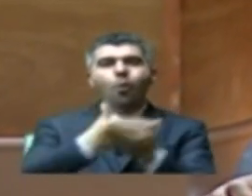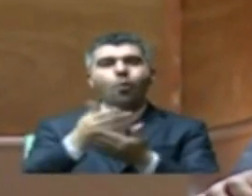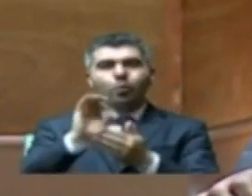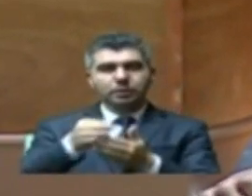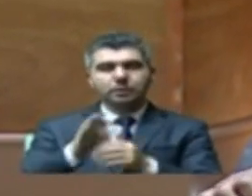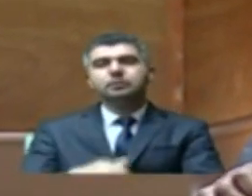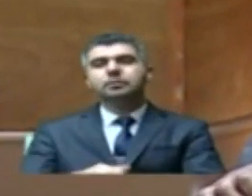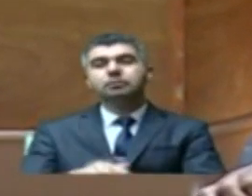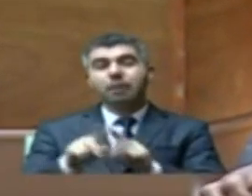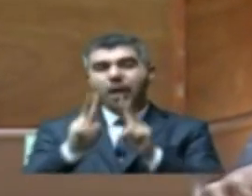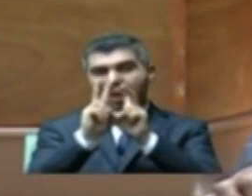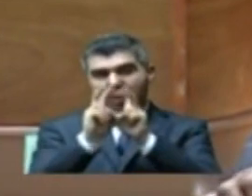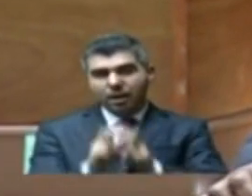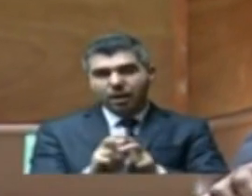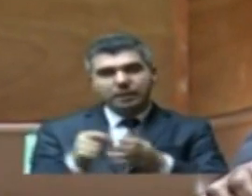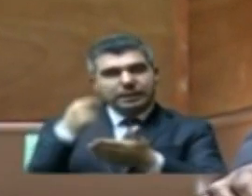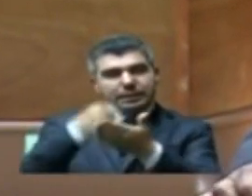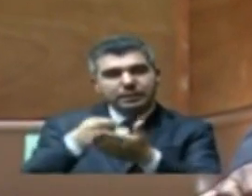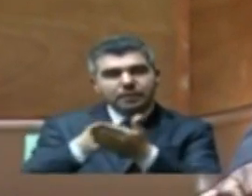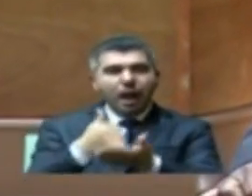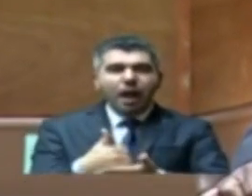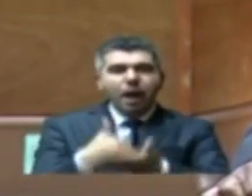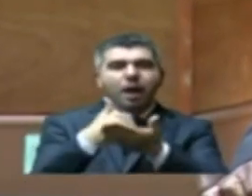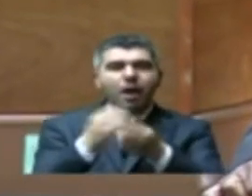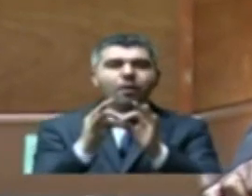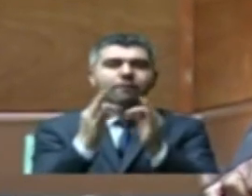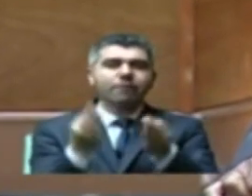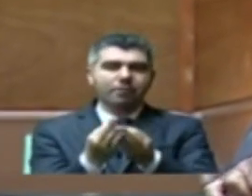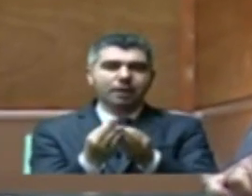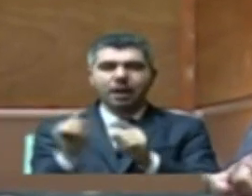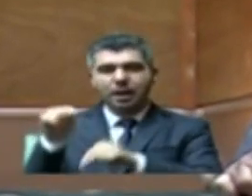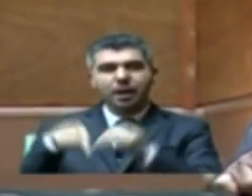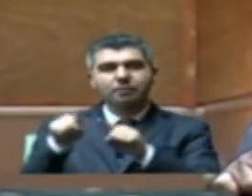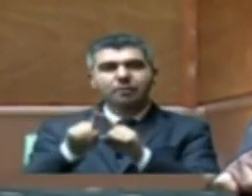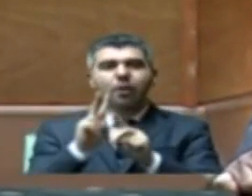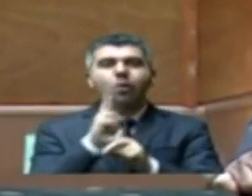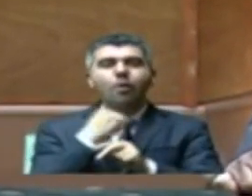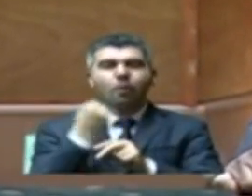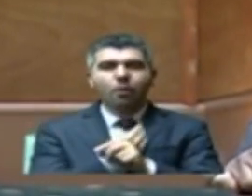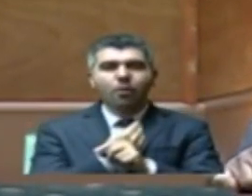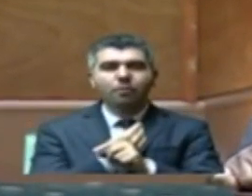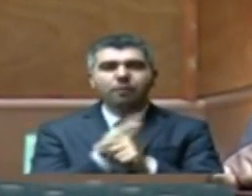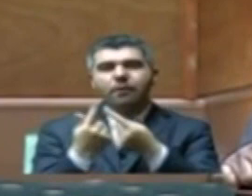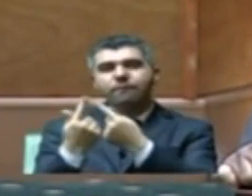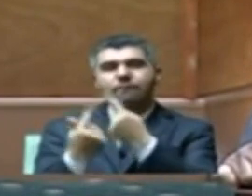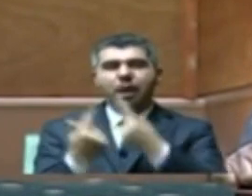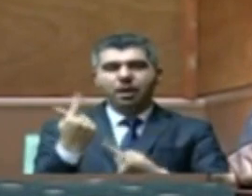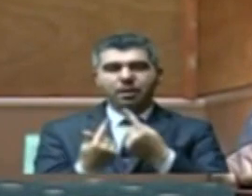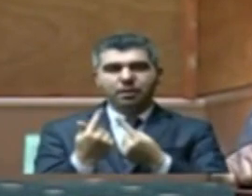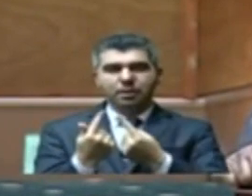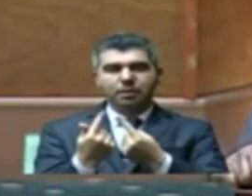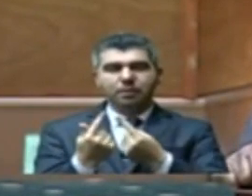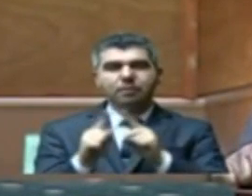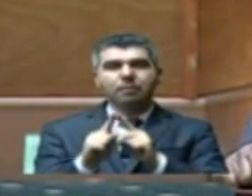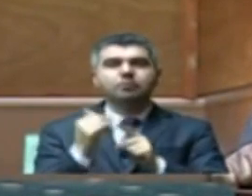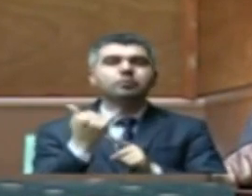الهزالة في التعويضات العائلية تسائل كذلك المفهوم الحقيقي ديال الحكومة في المجال الاجتماعي، واللي من